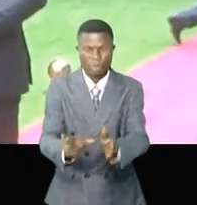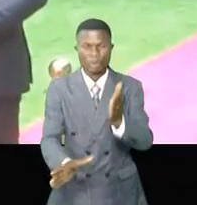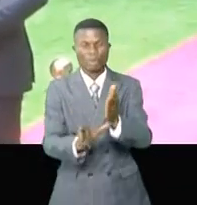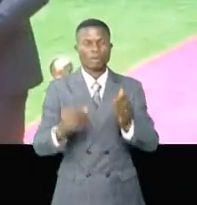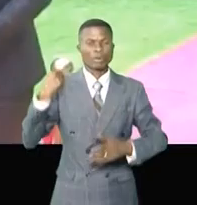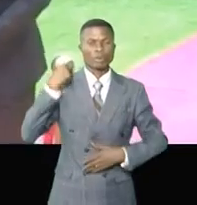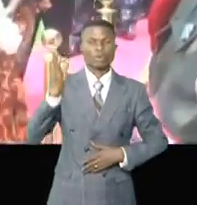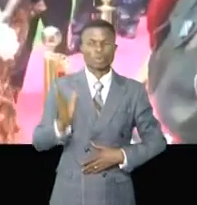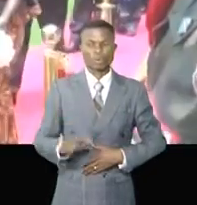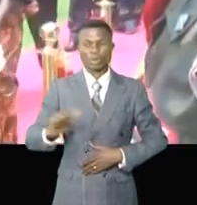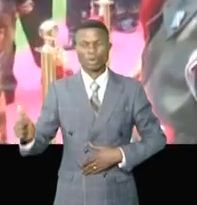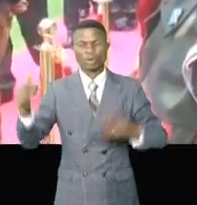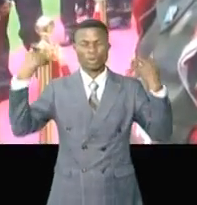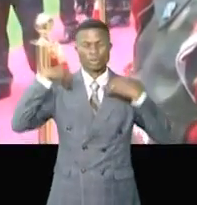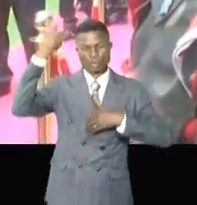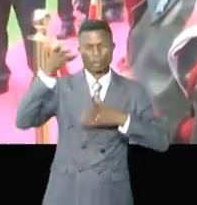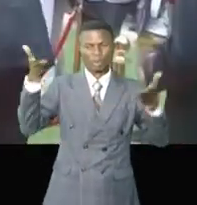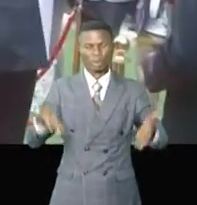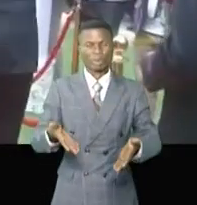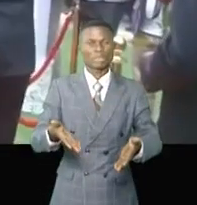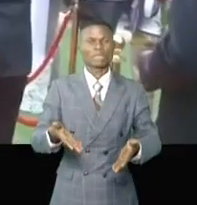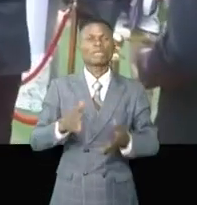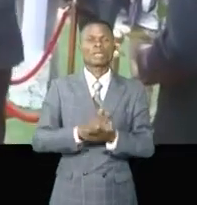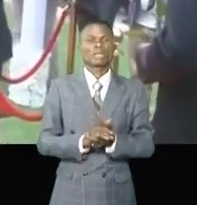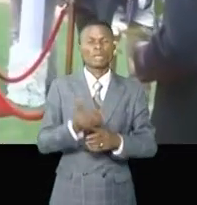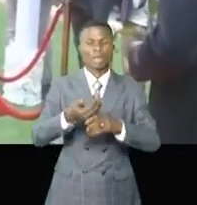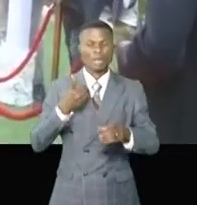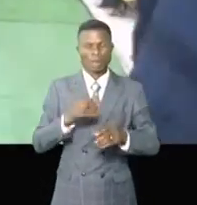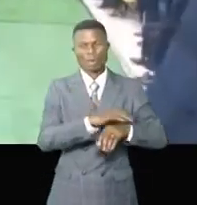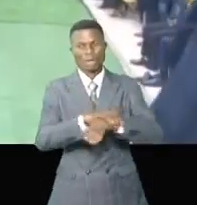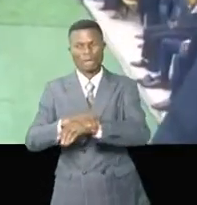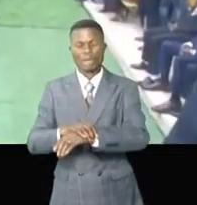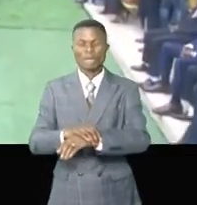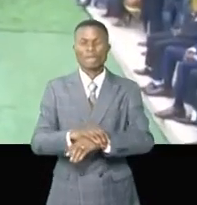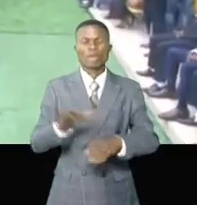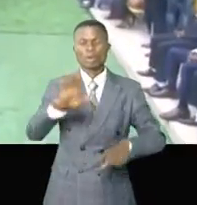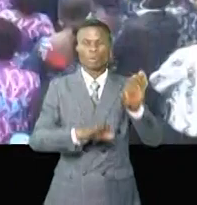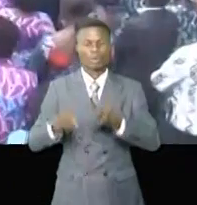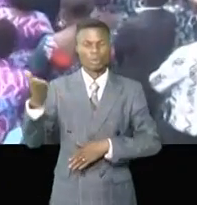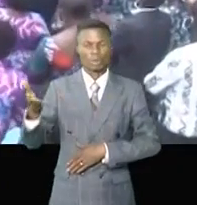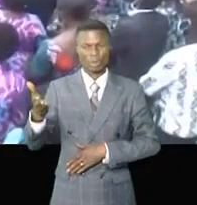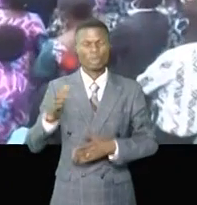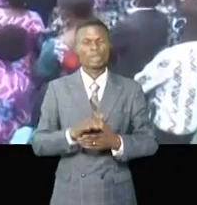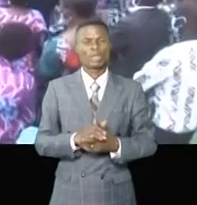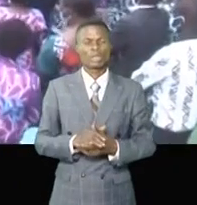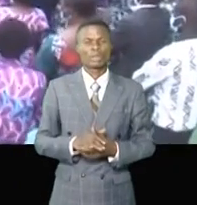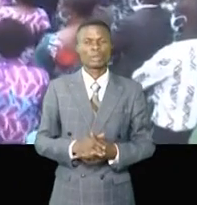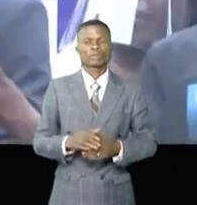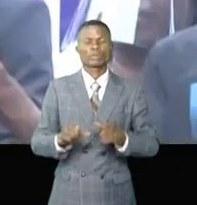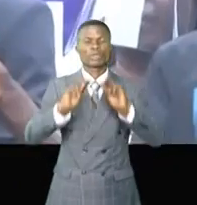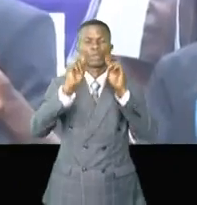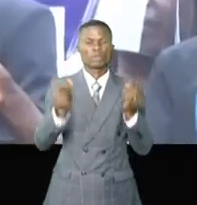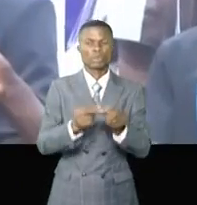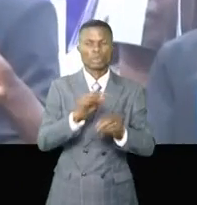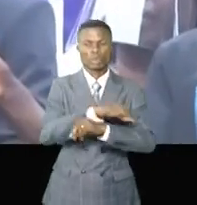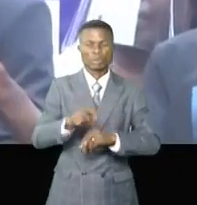vice-gouverneur et d'autres personnalités présentes à la cérémonie. Avant de conduire l'illustre disparu au cimetière de Kasangiri, la direction